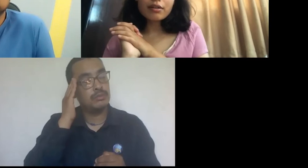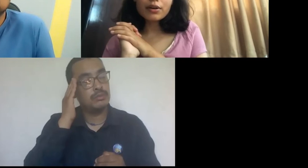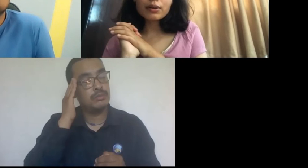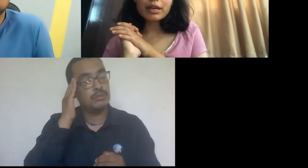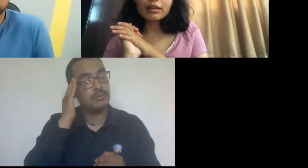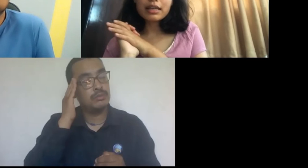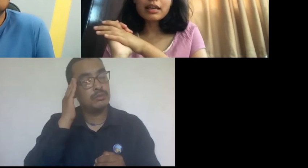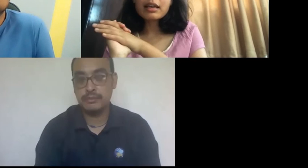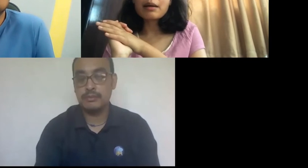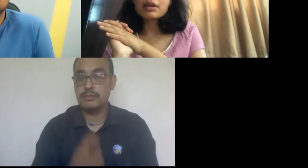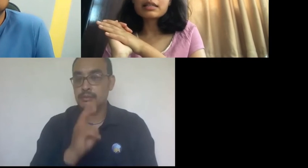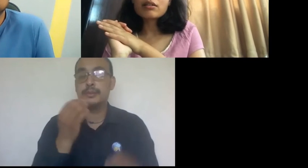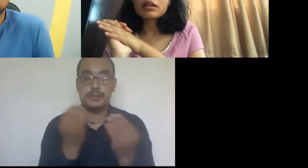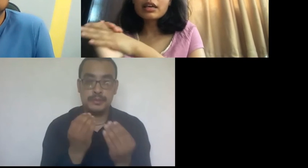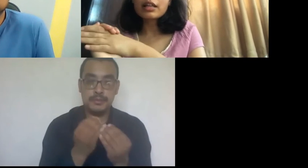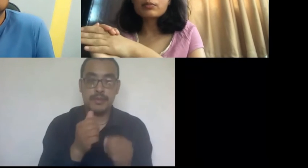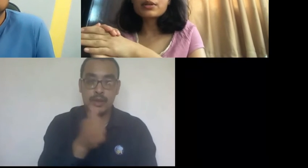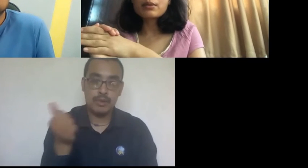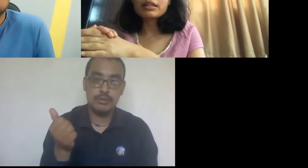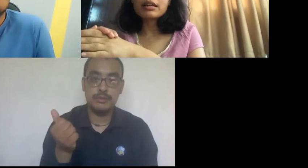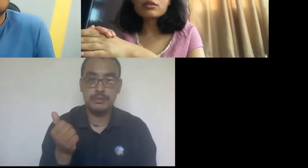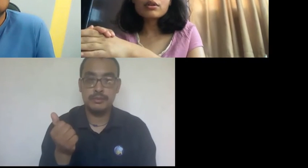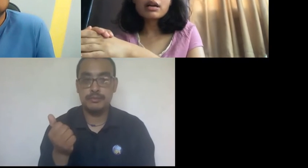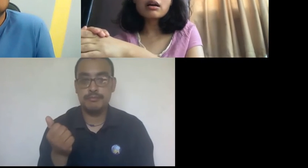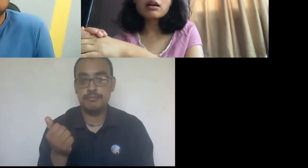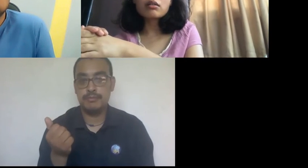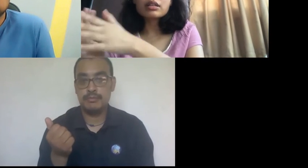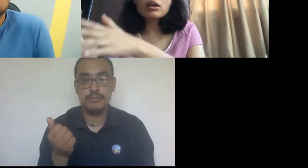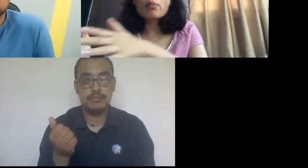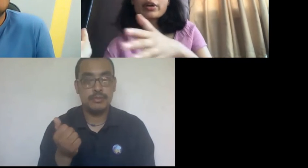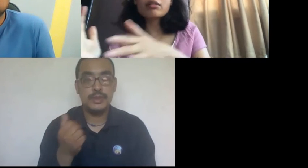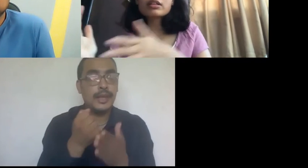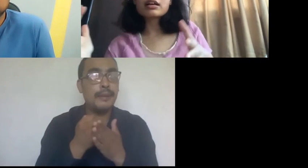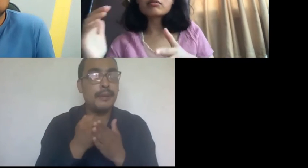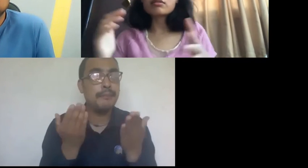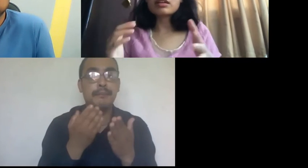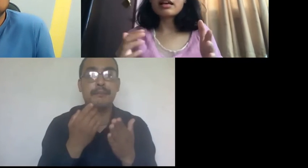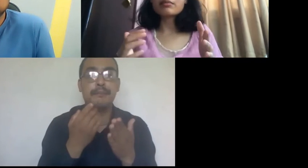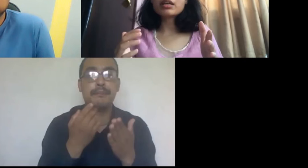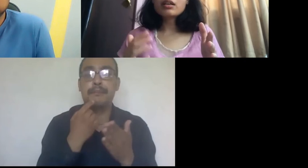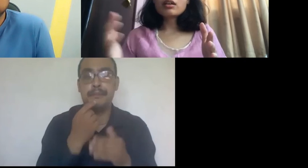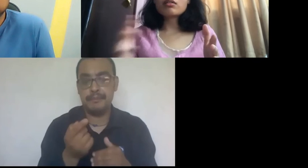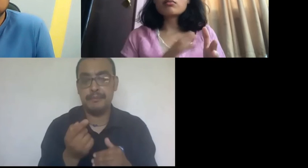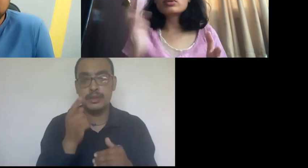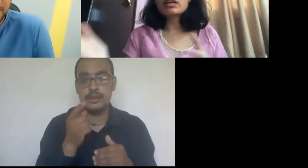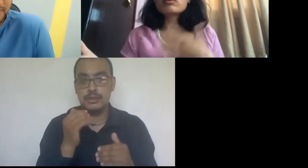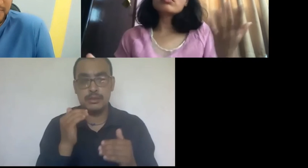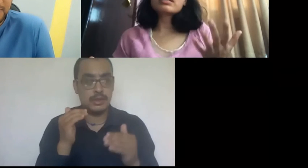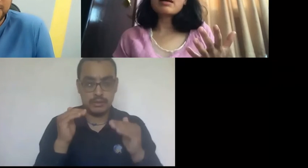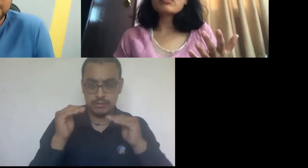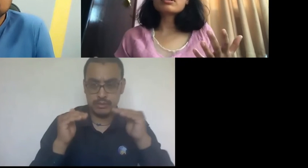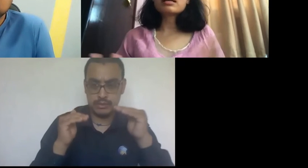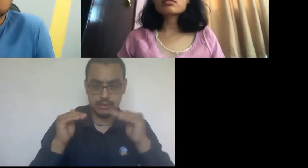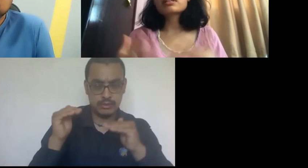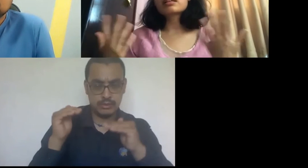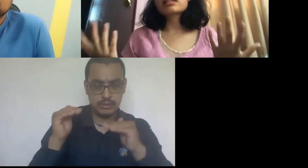गरिकन अर्को भनेको चाहिँ यसले हामीलाई चाहिँ के हेल्प गर्छ भन्दाखेरि, जुन एउटा हुन्छ नि कम्पेयर गरिरहेको हुन्छ होइन, हामीले उसले ऊ चाहिँ